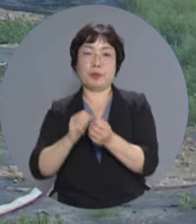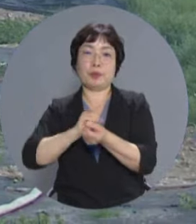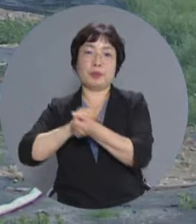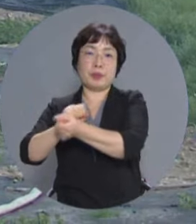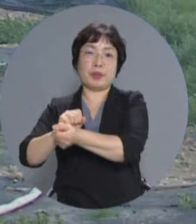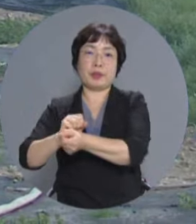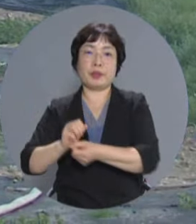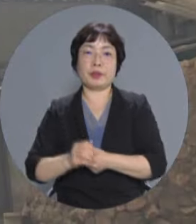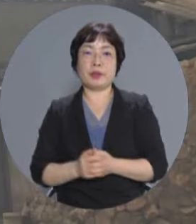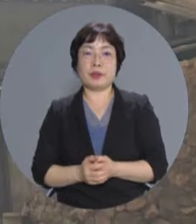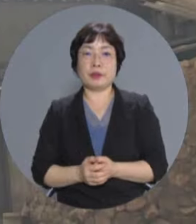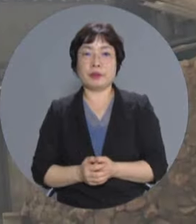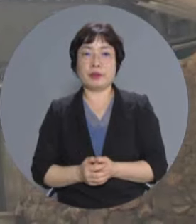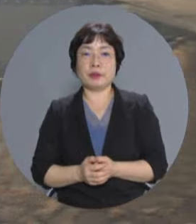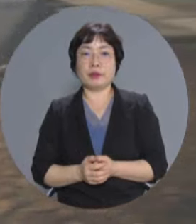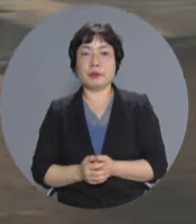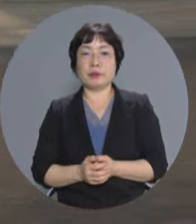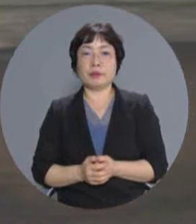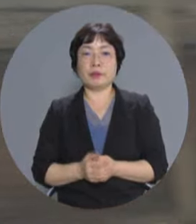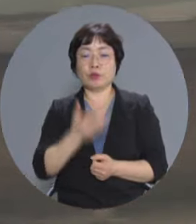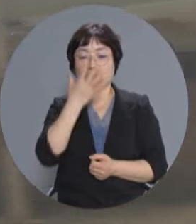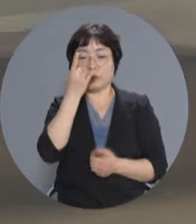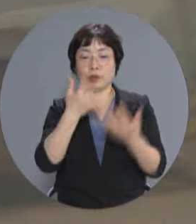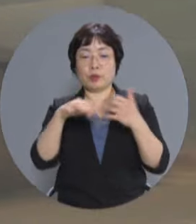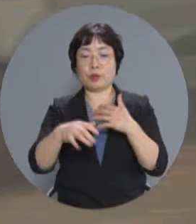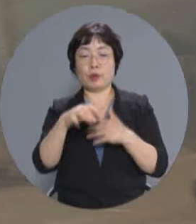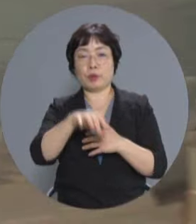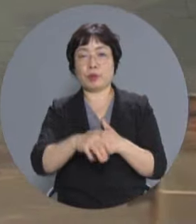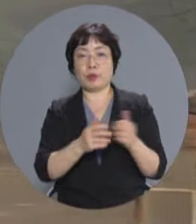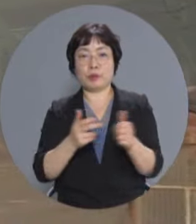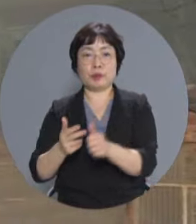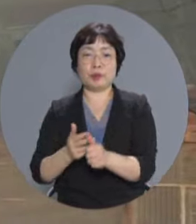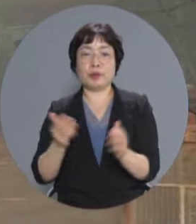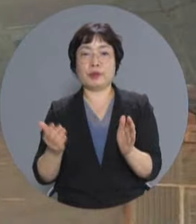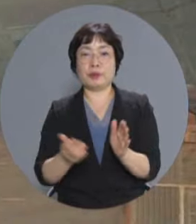것으로 추정됩니다. 지금까지 순천 산불 현장에서 MBC 뉴스 김단미입니다.